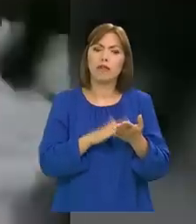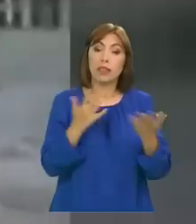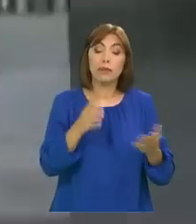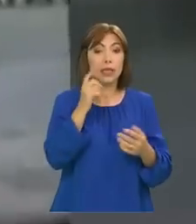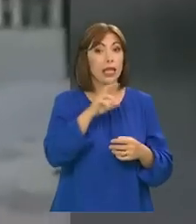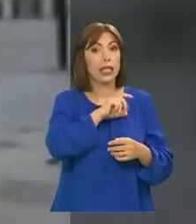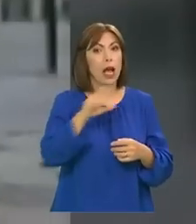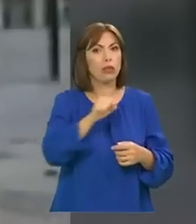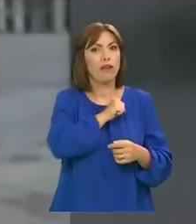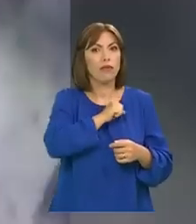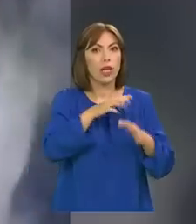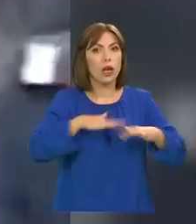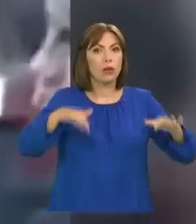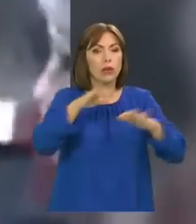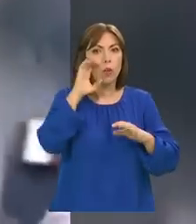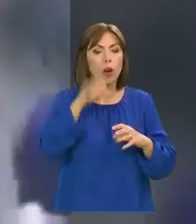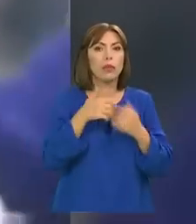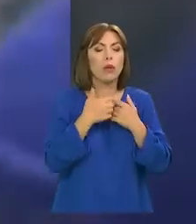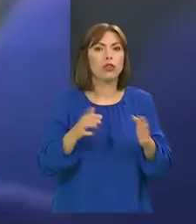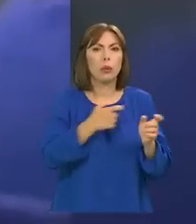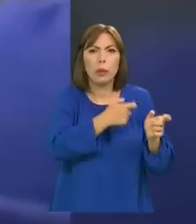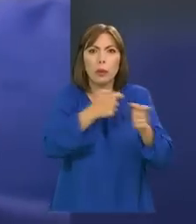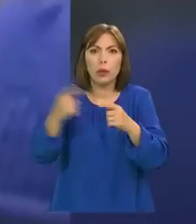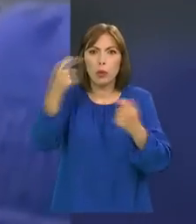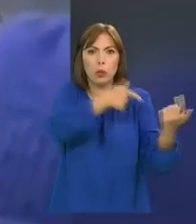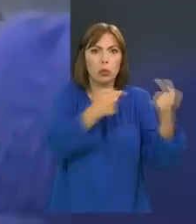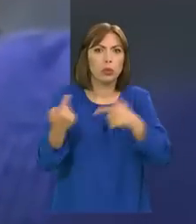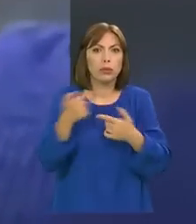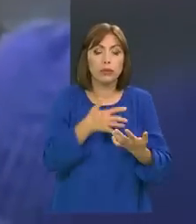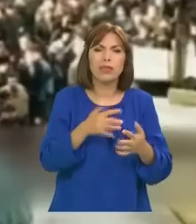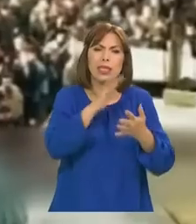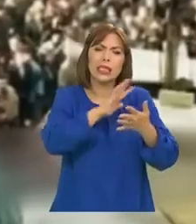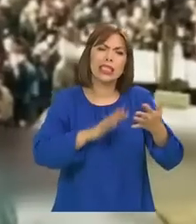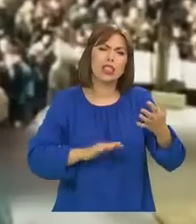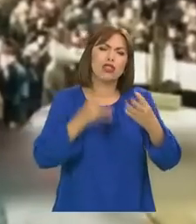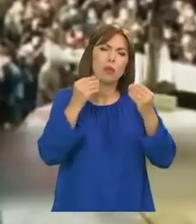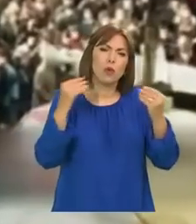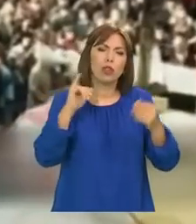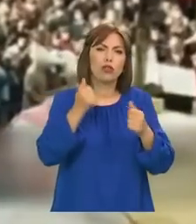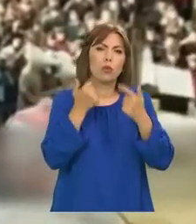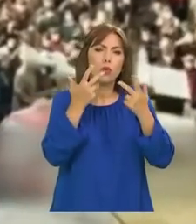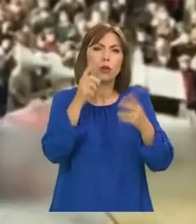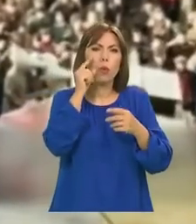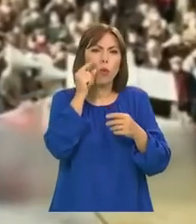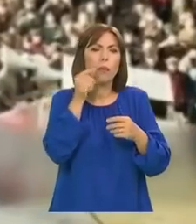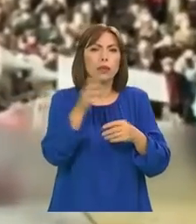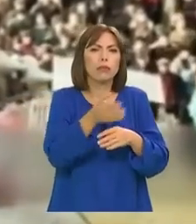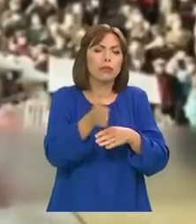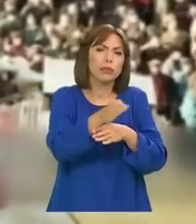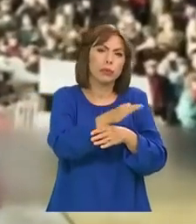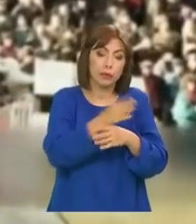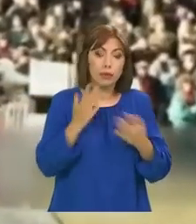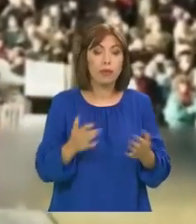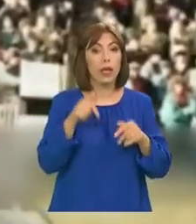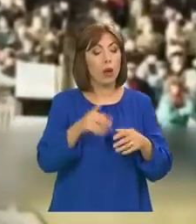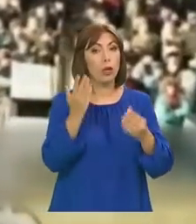cauza fricii instaurate, oamenii au început să tragă unii în alții. A curs mult sânge și numeroase destine au fost curmate brusc.